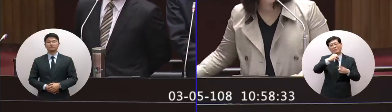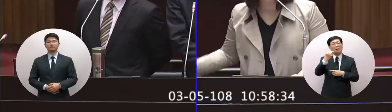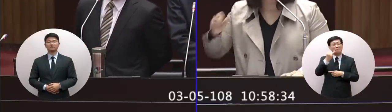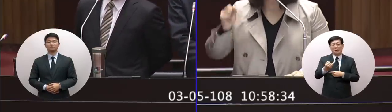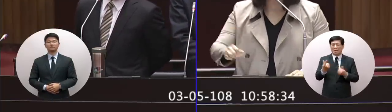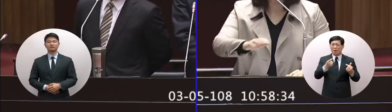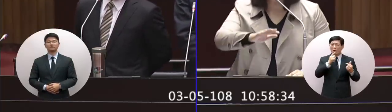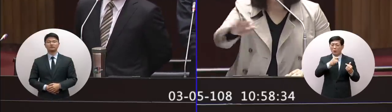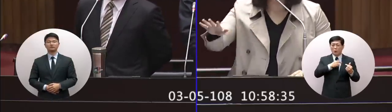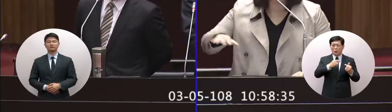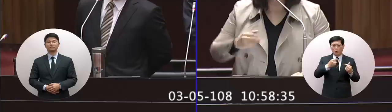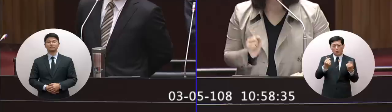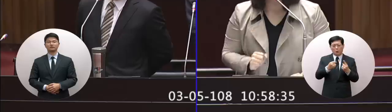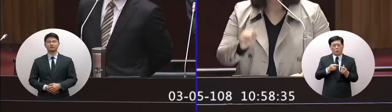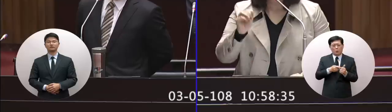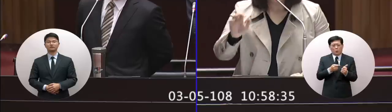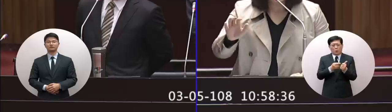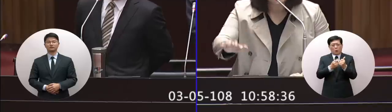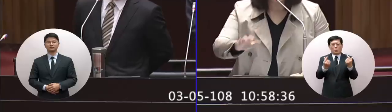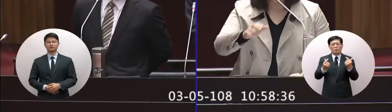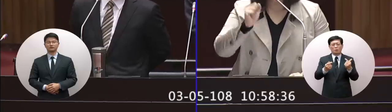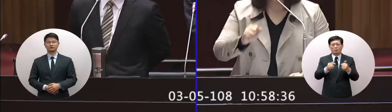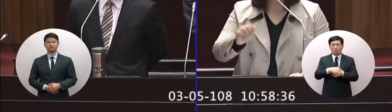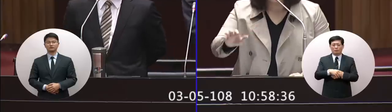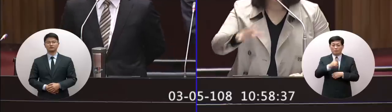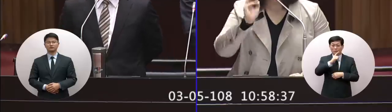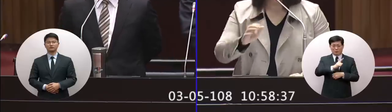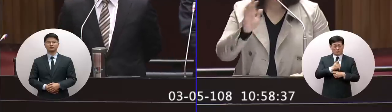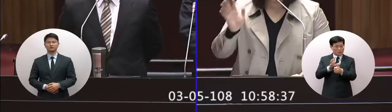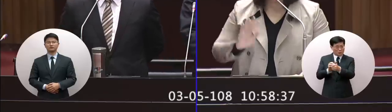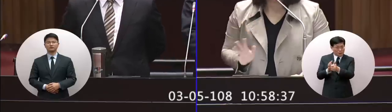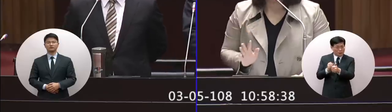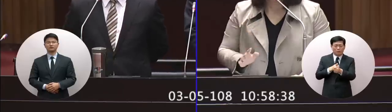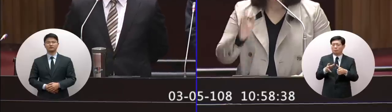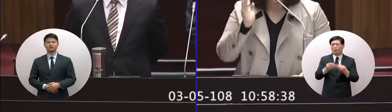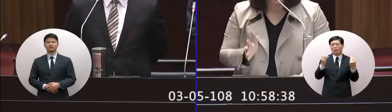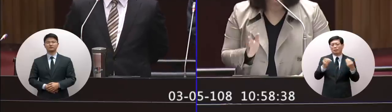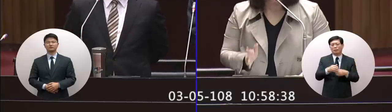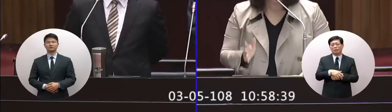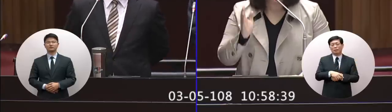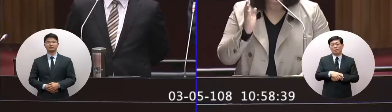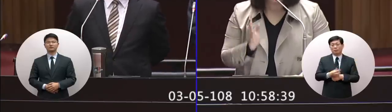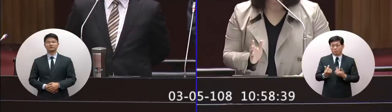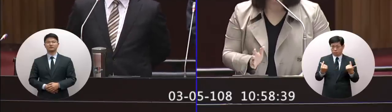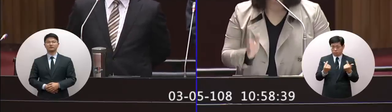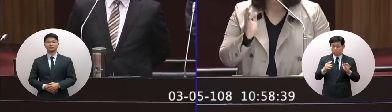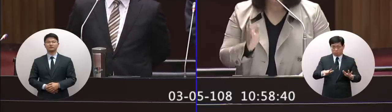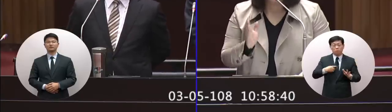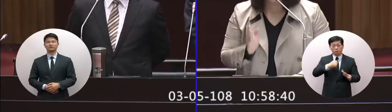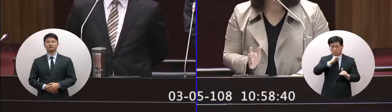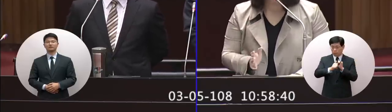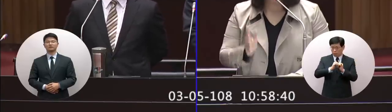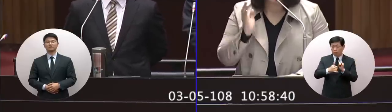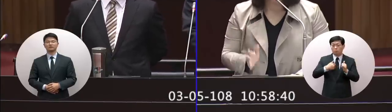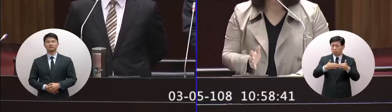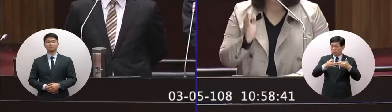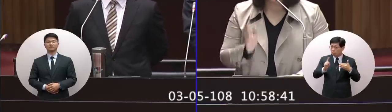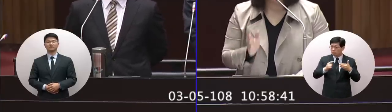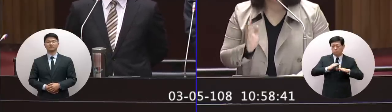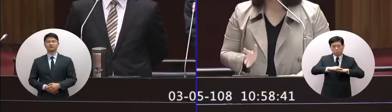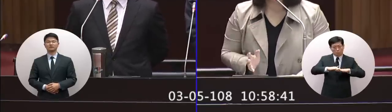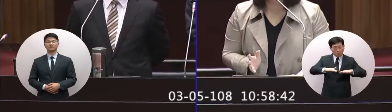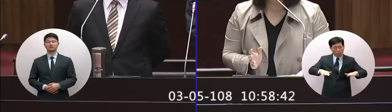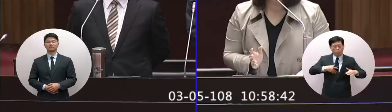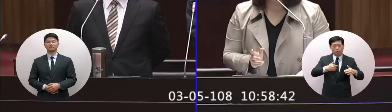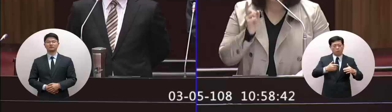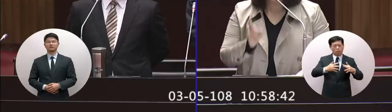抢着好像捡到枪一样，像每个人都想要来做辣台弟、辣台哥，不需要。我们身为台湾民众，我们需要的是稳定